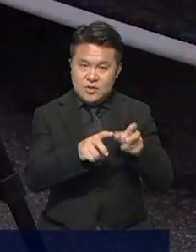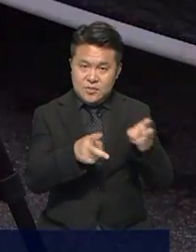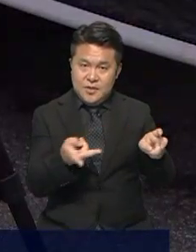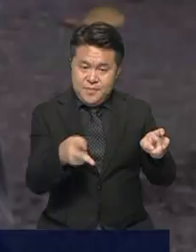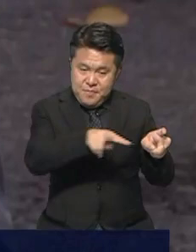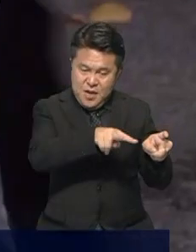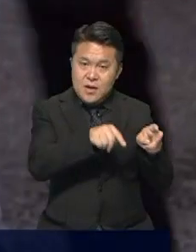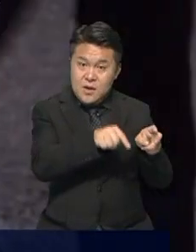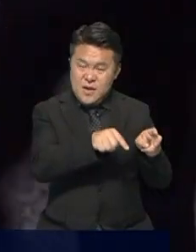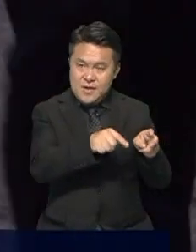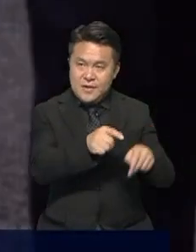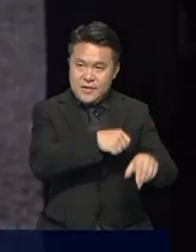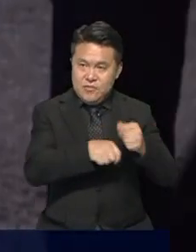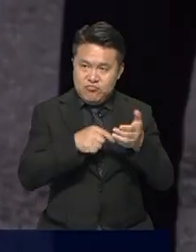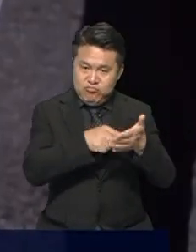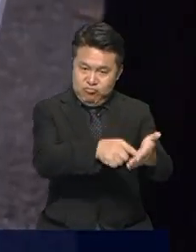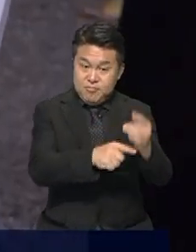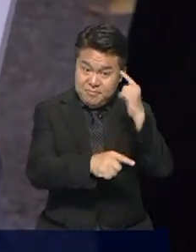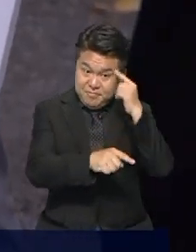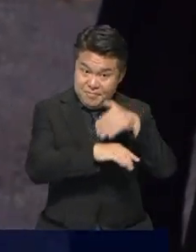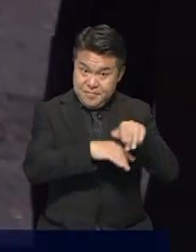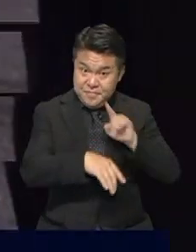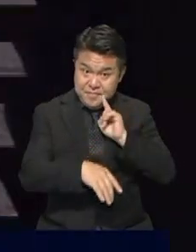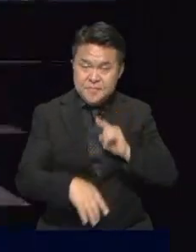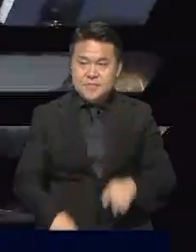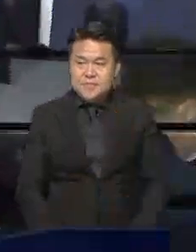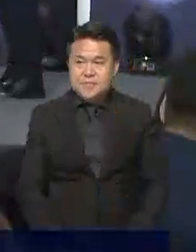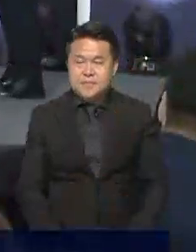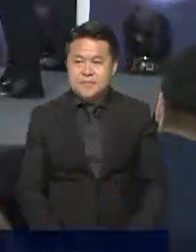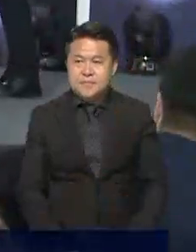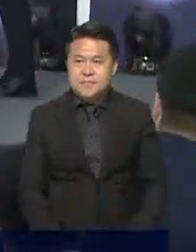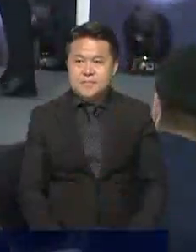전기버스로의 전환을 적극적으로 추진한다고 밝혔습니다.